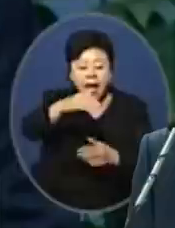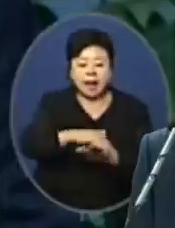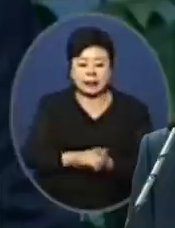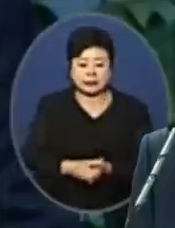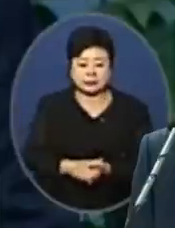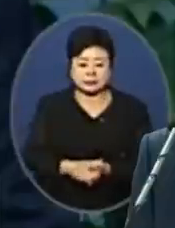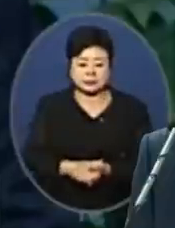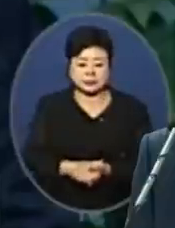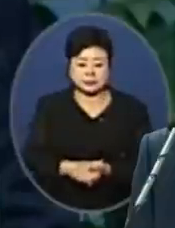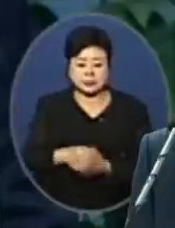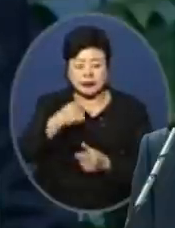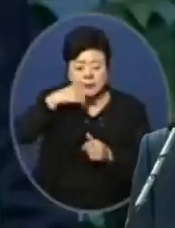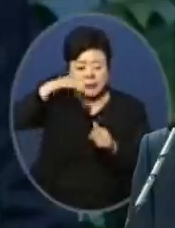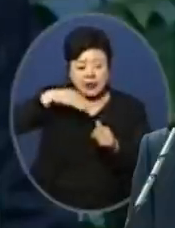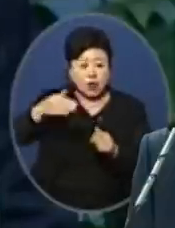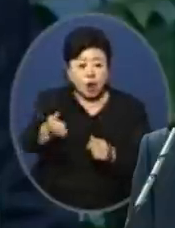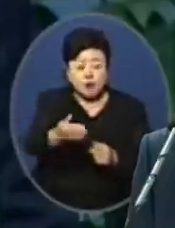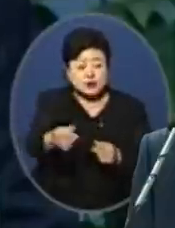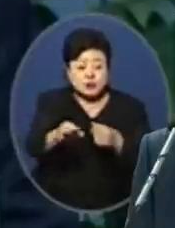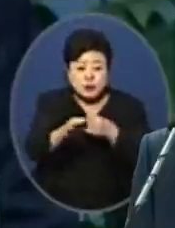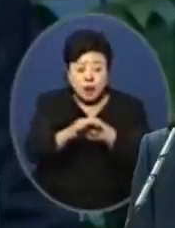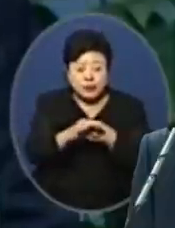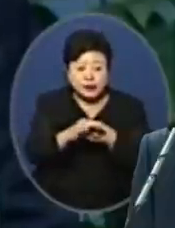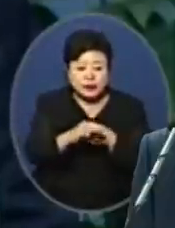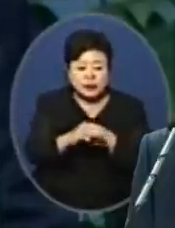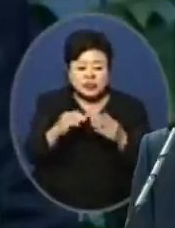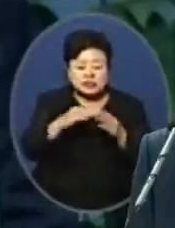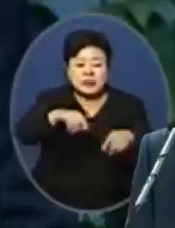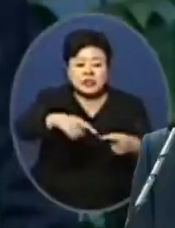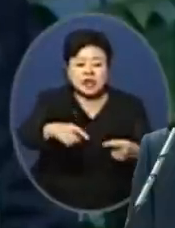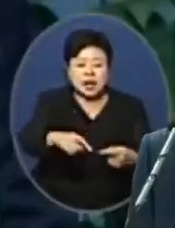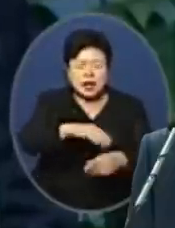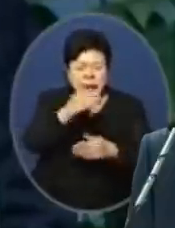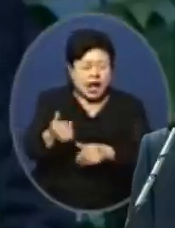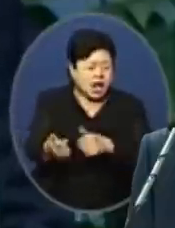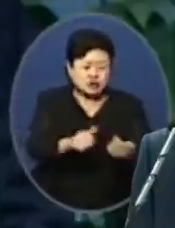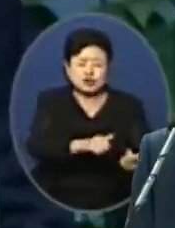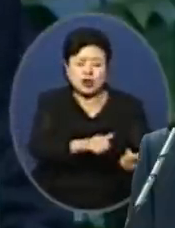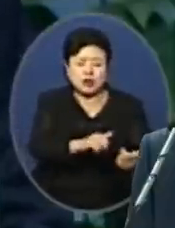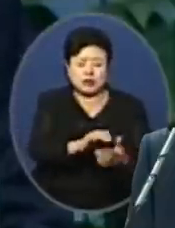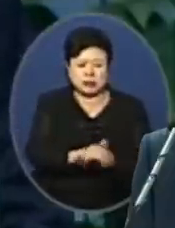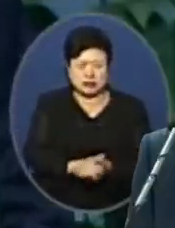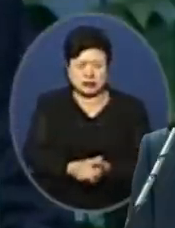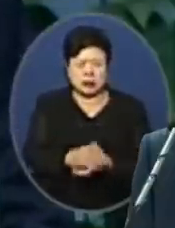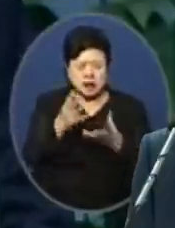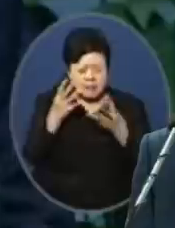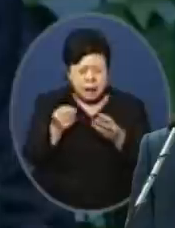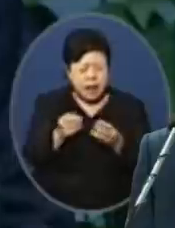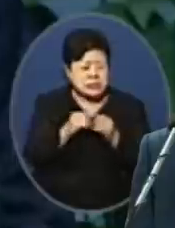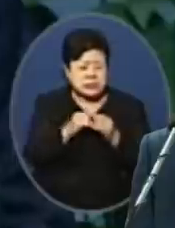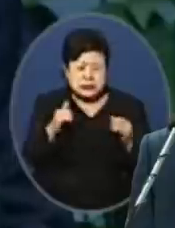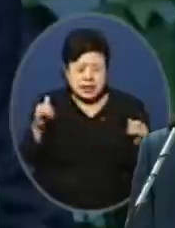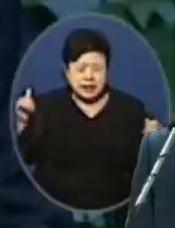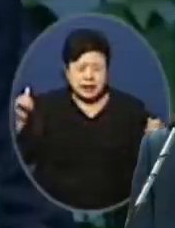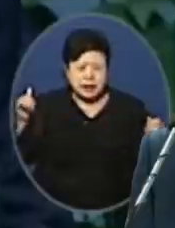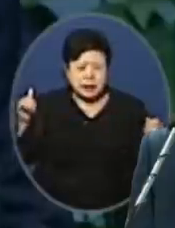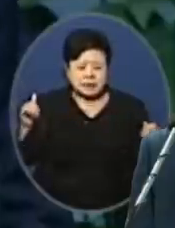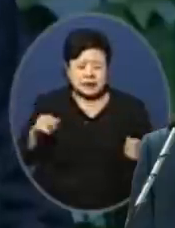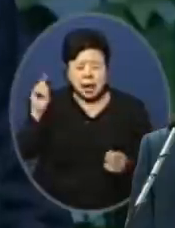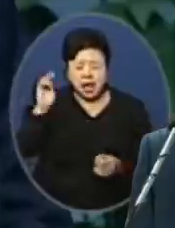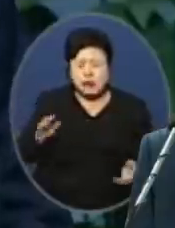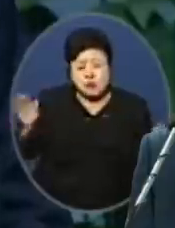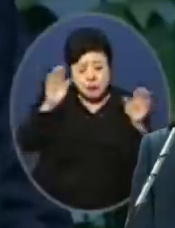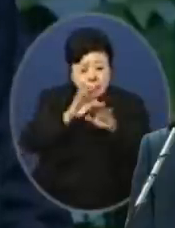건너뛰어서 갈 것이며 피가 없으면 그 집에 들어가서 다 죽일 테이니 애굽의 역사상에 그 많은 사람이 하루